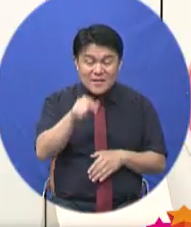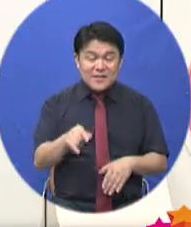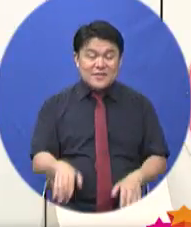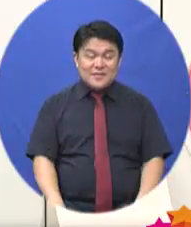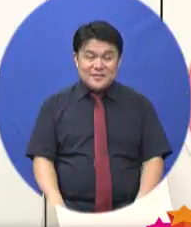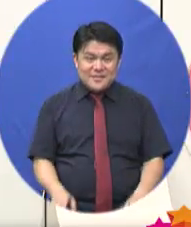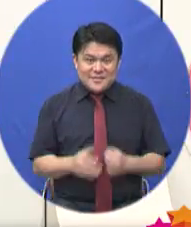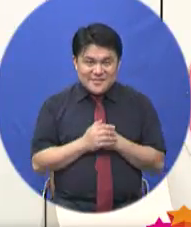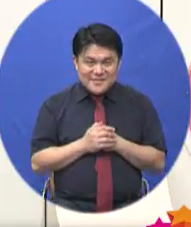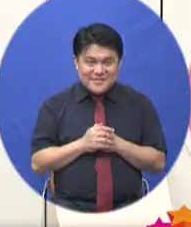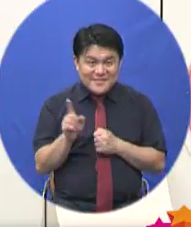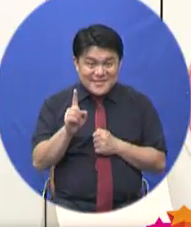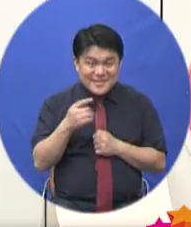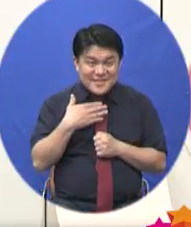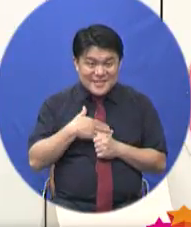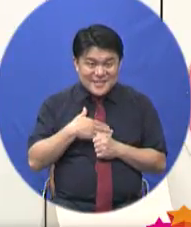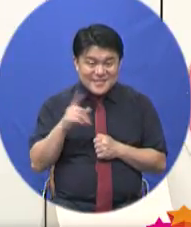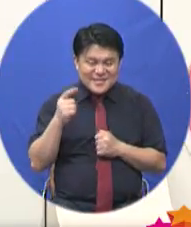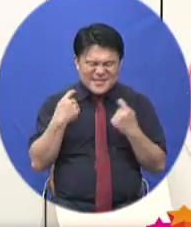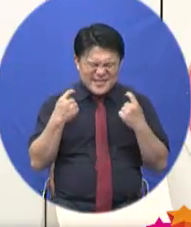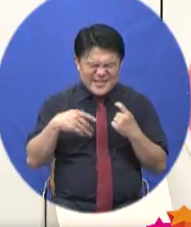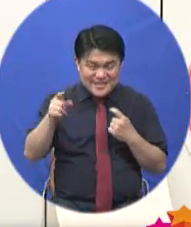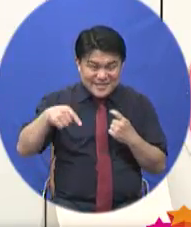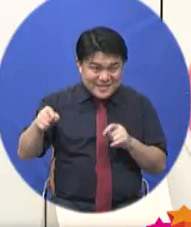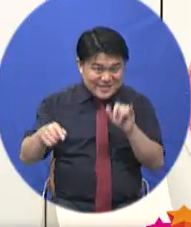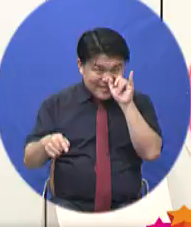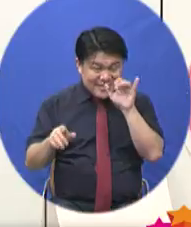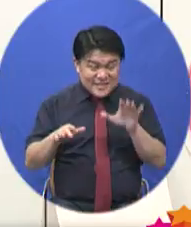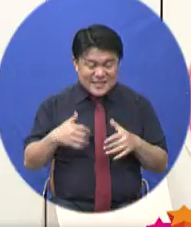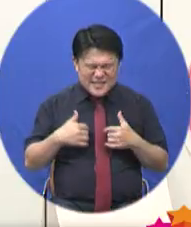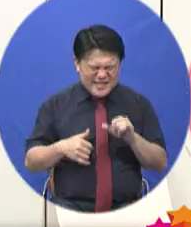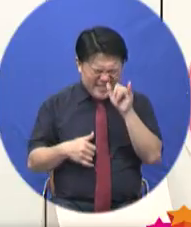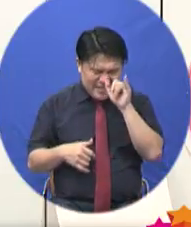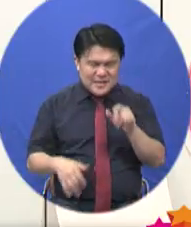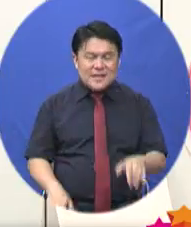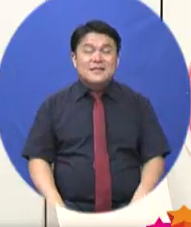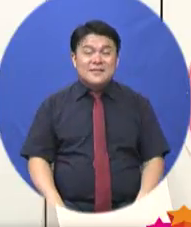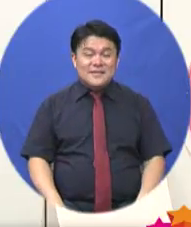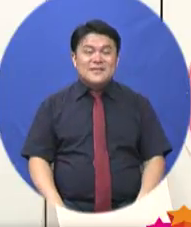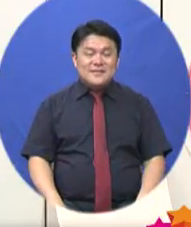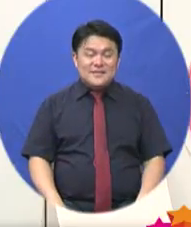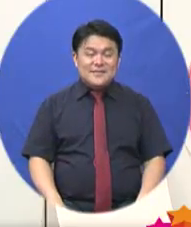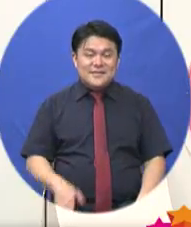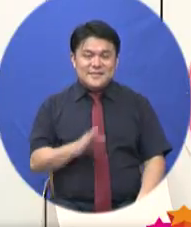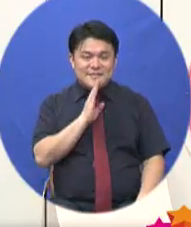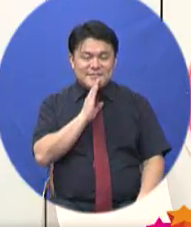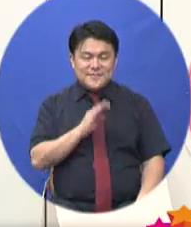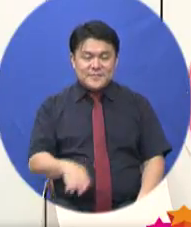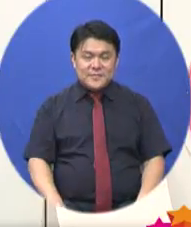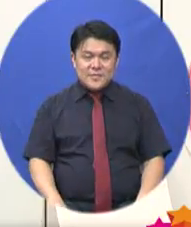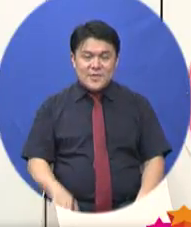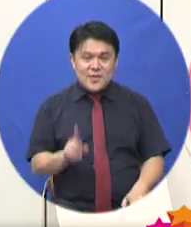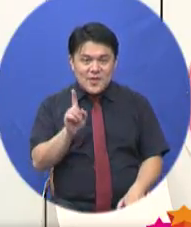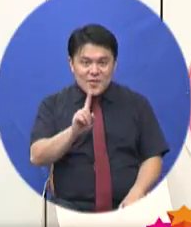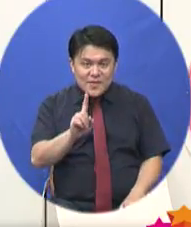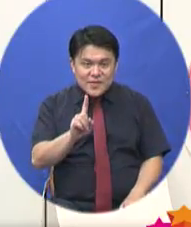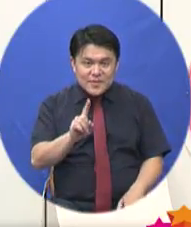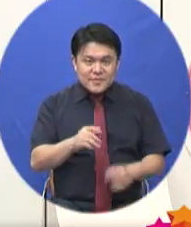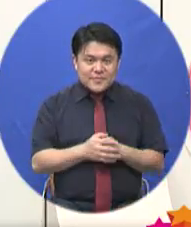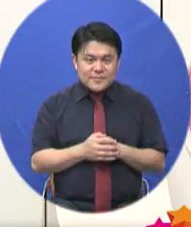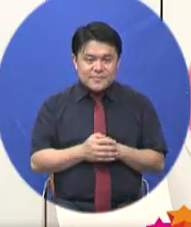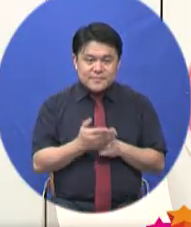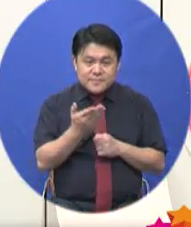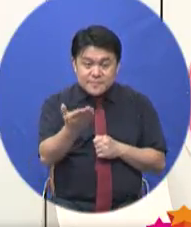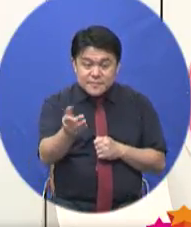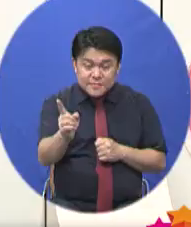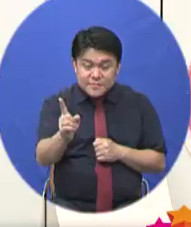그 흑치도 가고 놀러 가지. 이 노래가 얼마나 재밌는지 몰라요. 그러죠, 그러죠. 그러니까